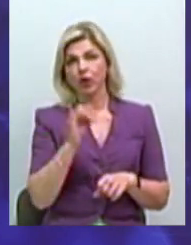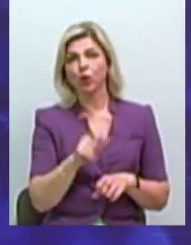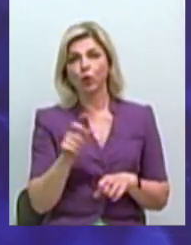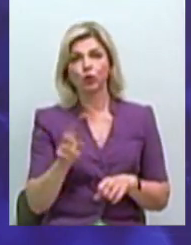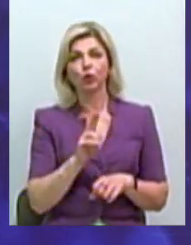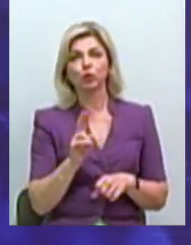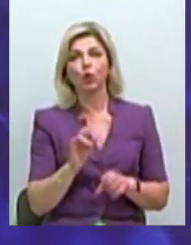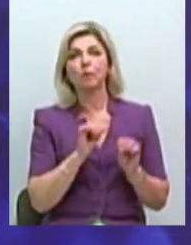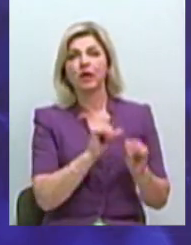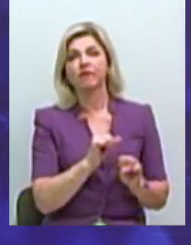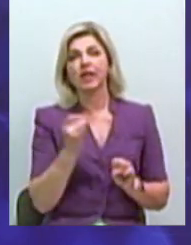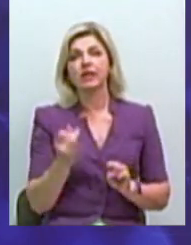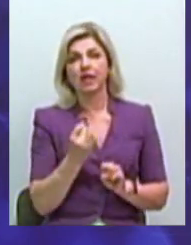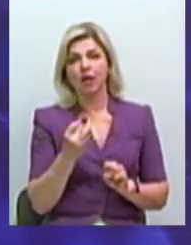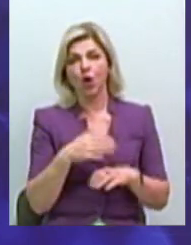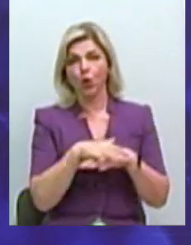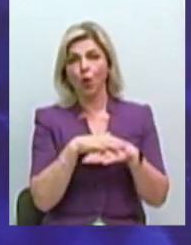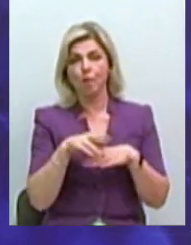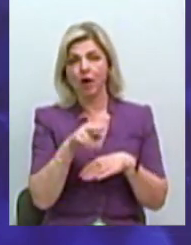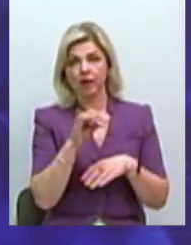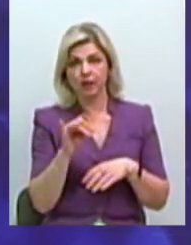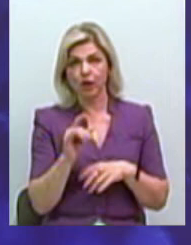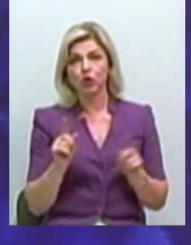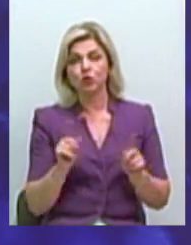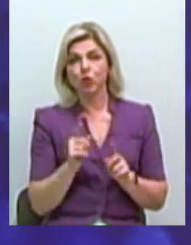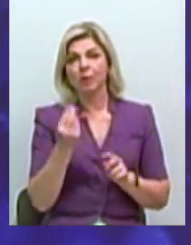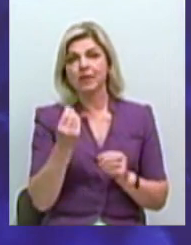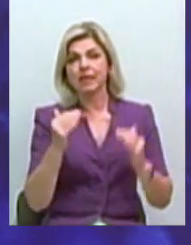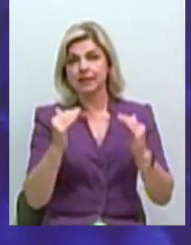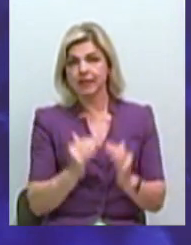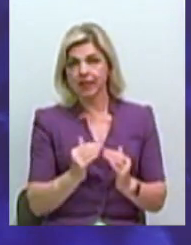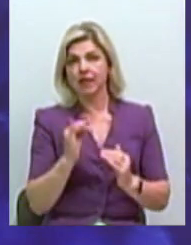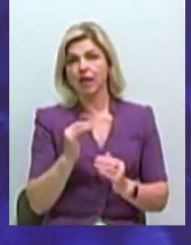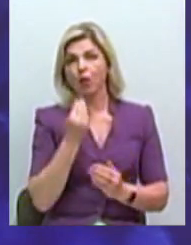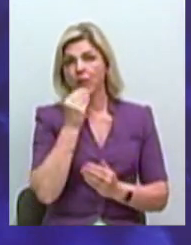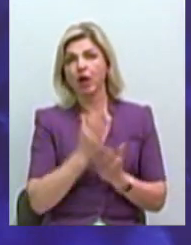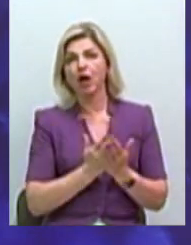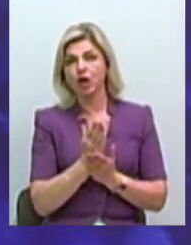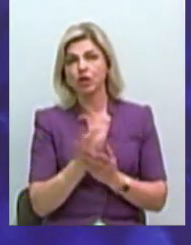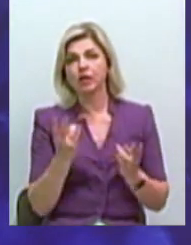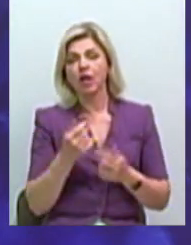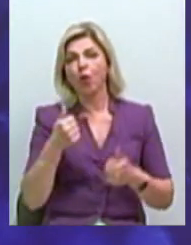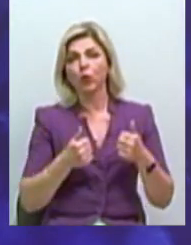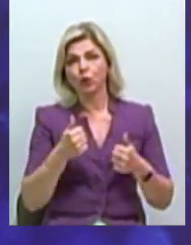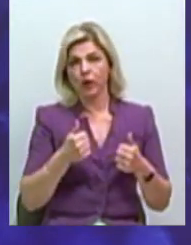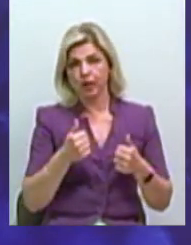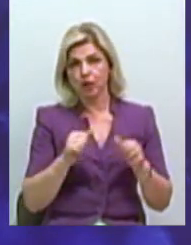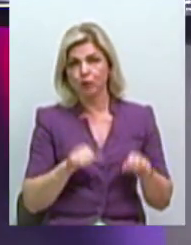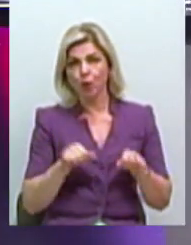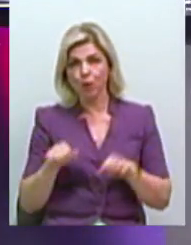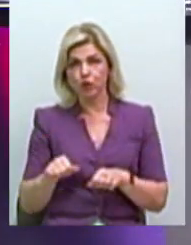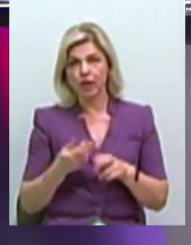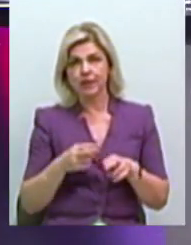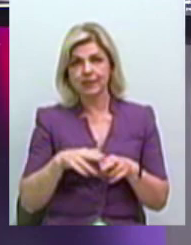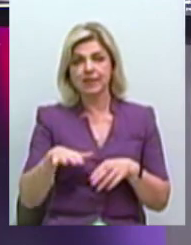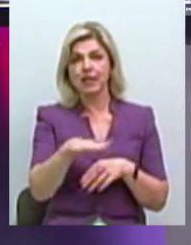представляють інтереси громади. Для того, щоб ціни знизити і покращити якість, потрібно зробити конкурентно спроможним те